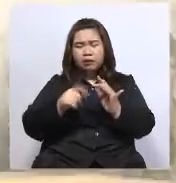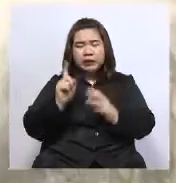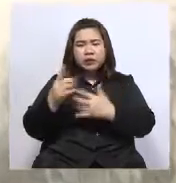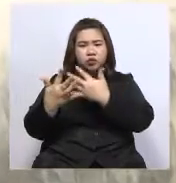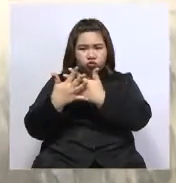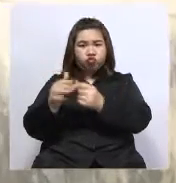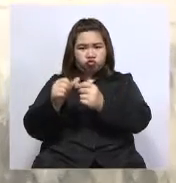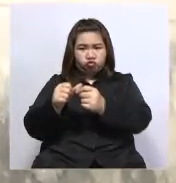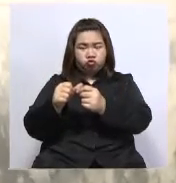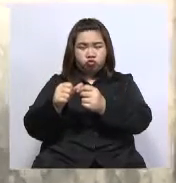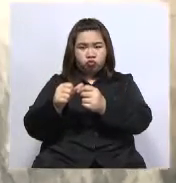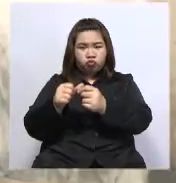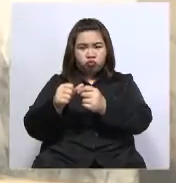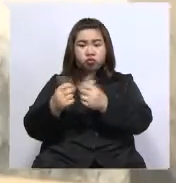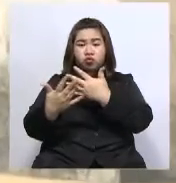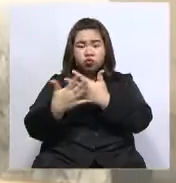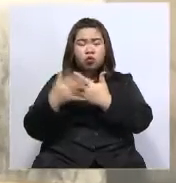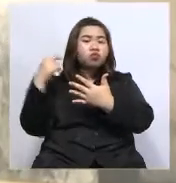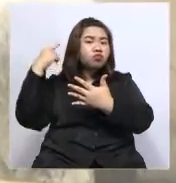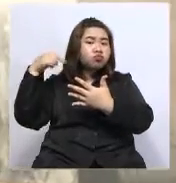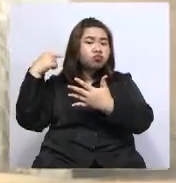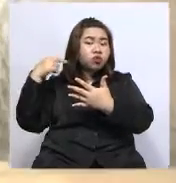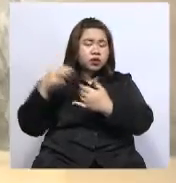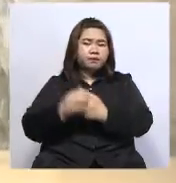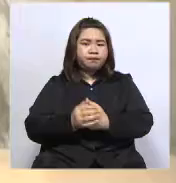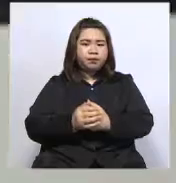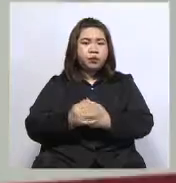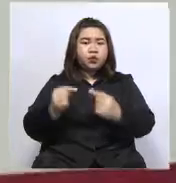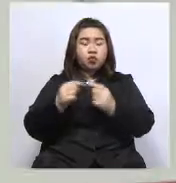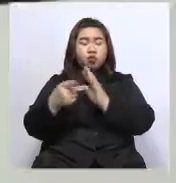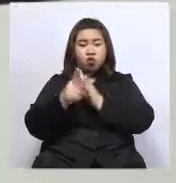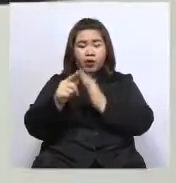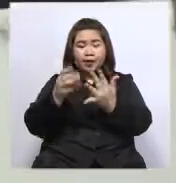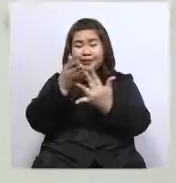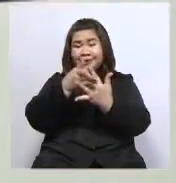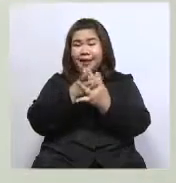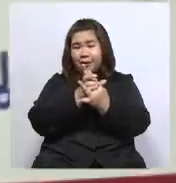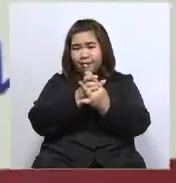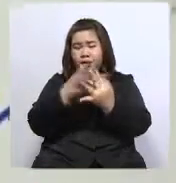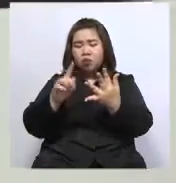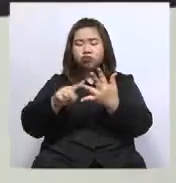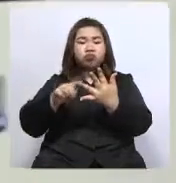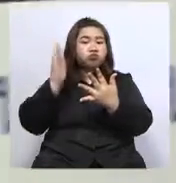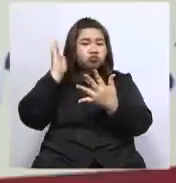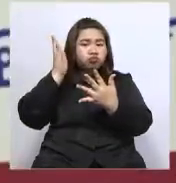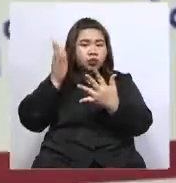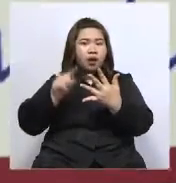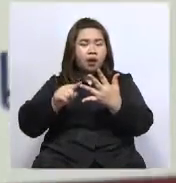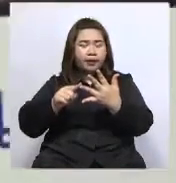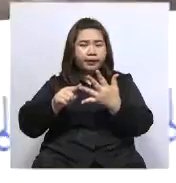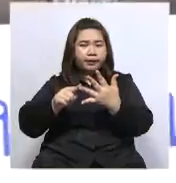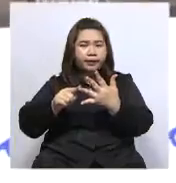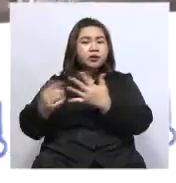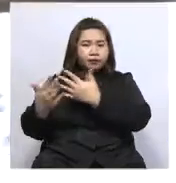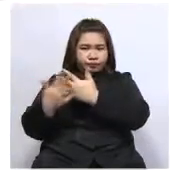มตัวอยู่ในแดนหญิงเรือนจำกลางขอนแก่นนะครับแล้วก็นายวสินนามพรมถูกควบคุ